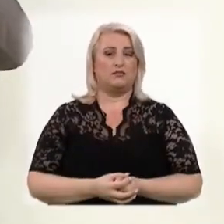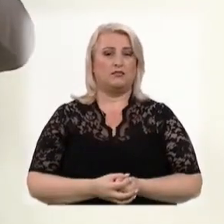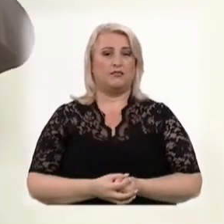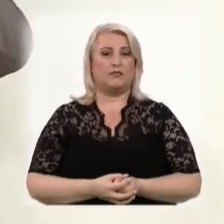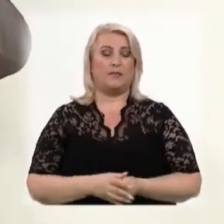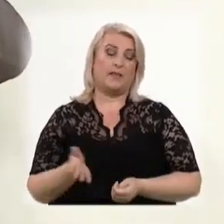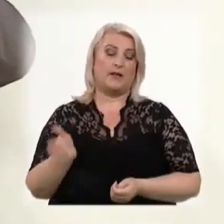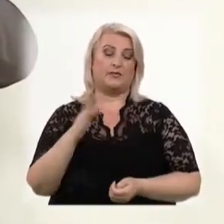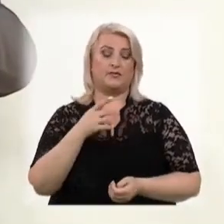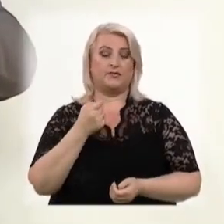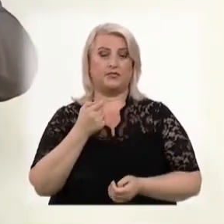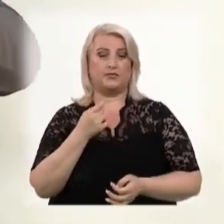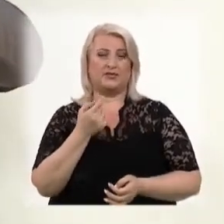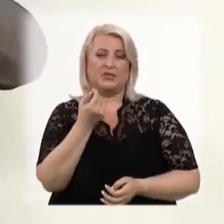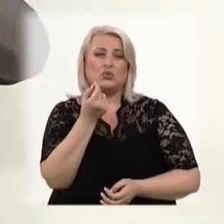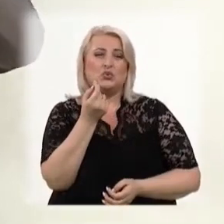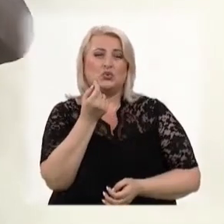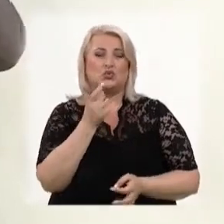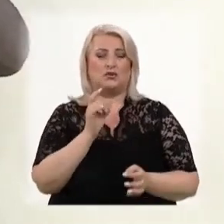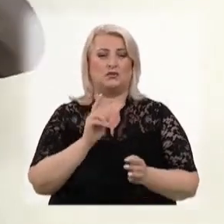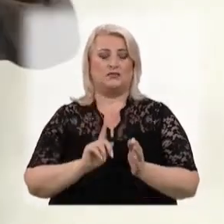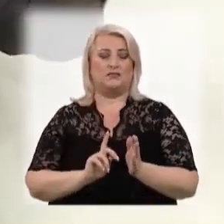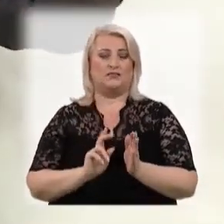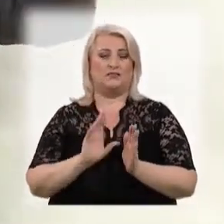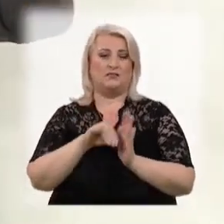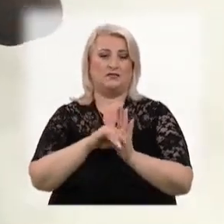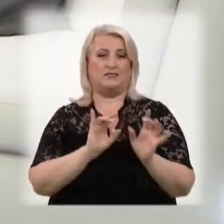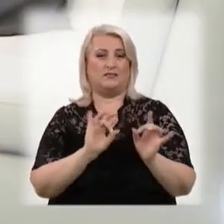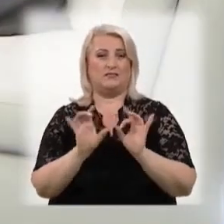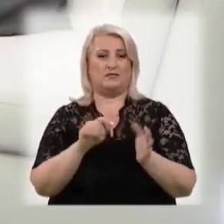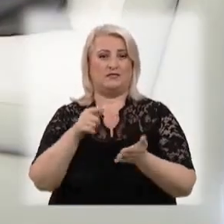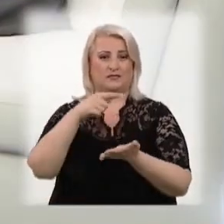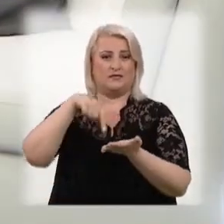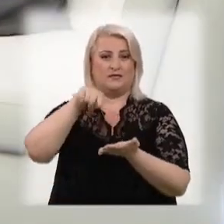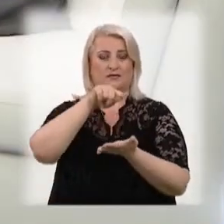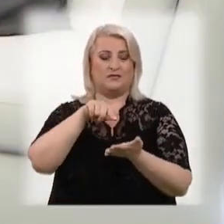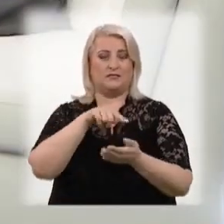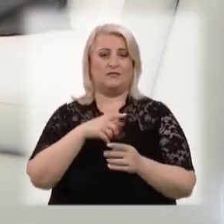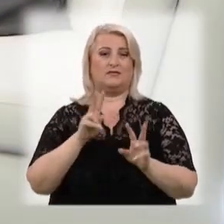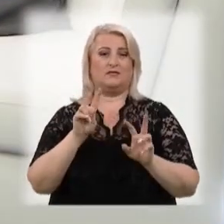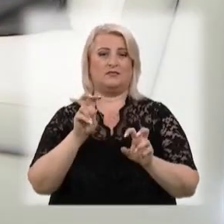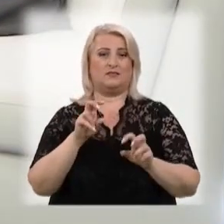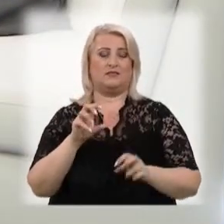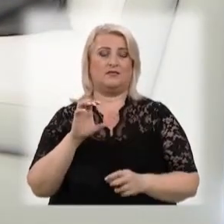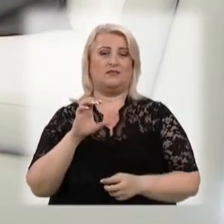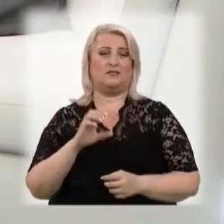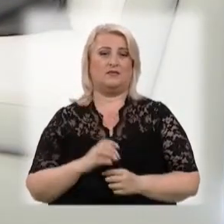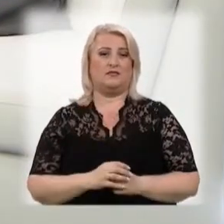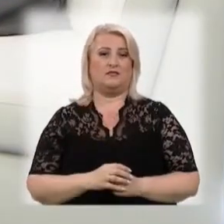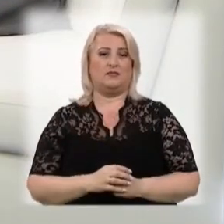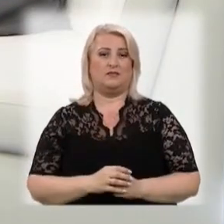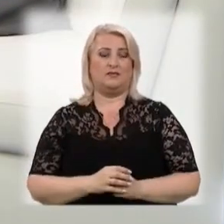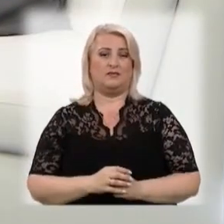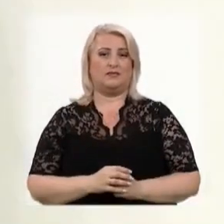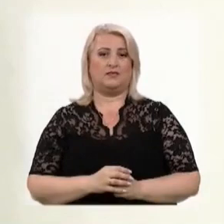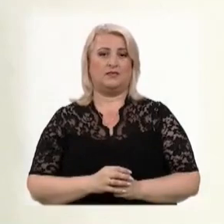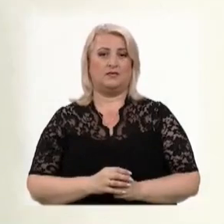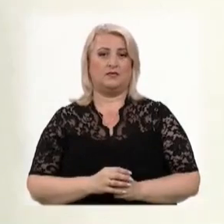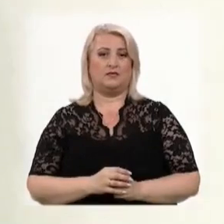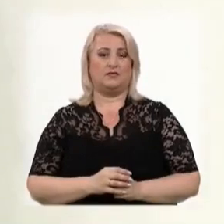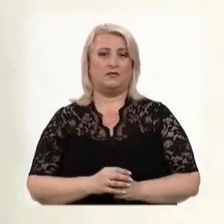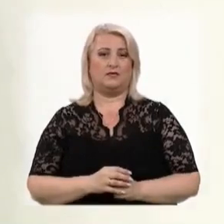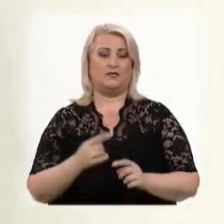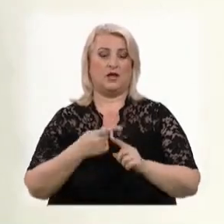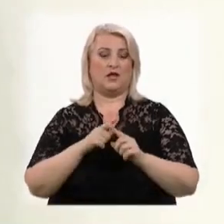intrăm un pic în martie Mutu piculet veți așa un cerculeț în marketing prima la ce GM ca să mergem este